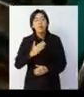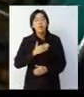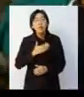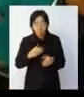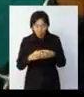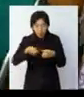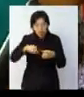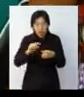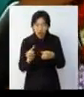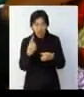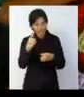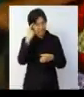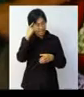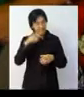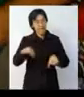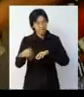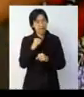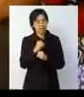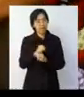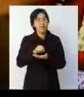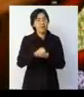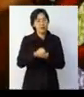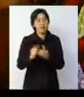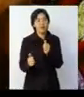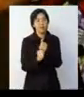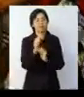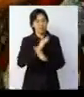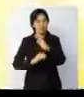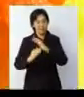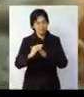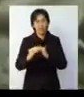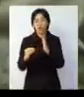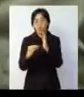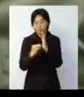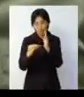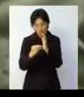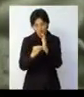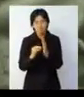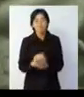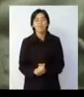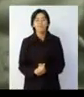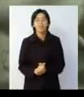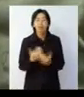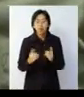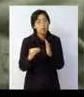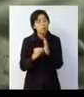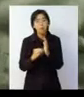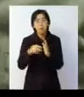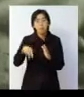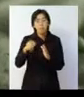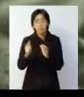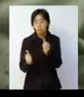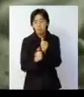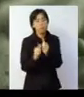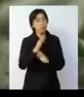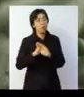ราเป็นกลุ่มแรกๆที่ลุกขึ้นมาจัดการเรื่องนี้แล้วก็ให้บริการเรื่องผู้ช่วยของกรุงเทพมหานครอันนี้ยังไม่มี PA